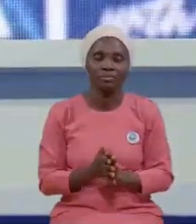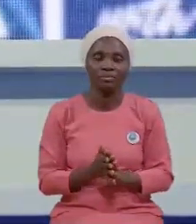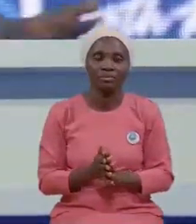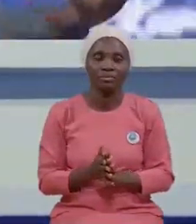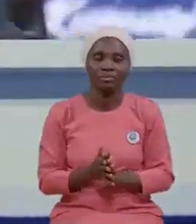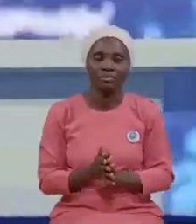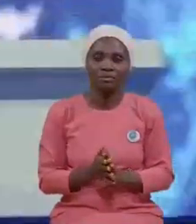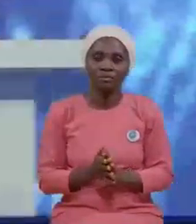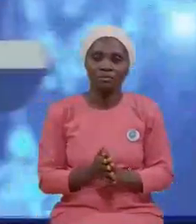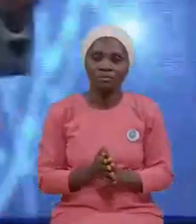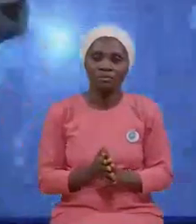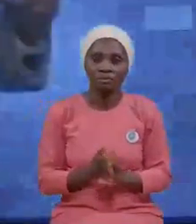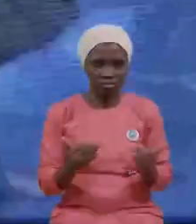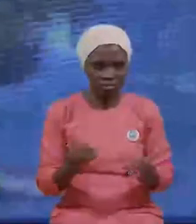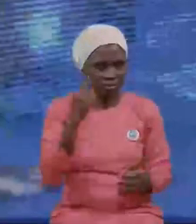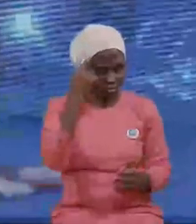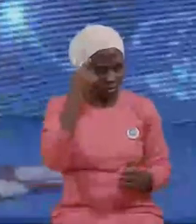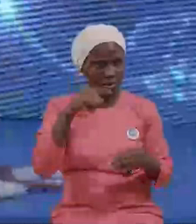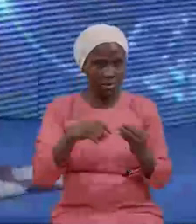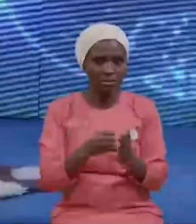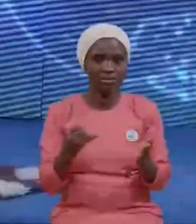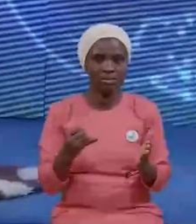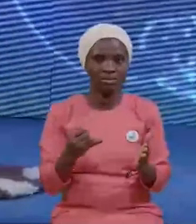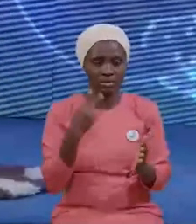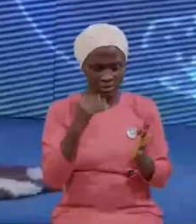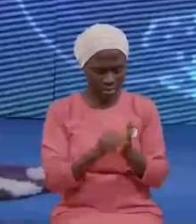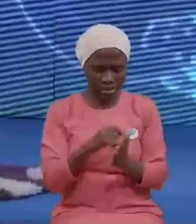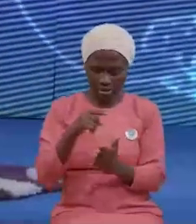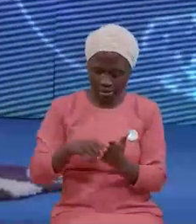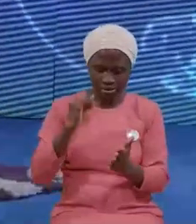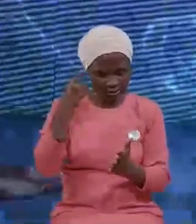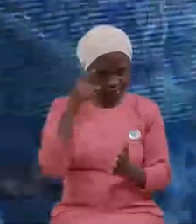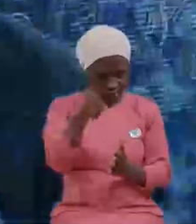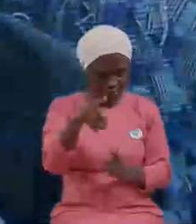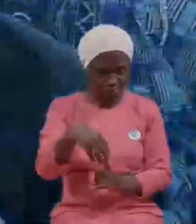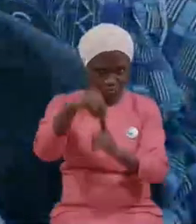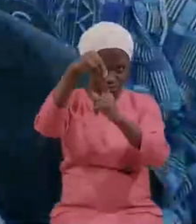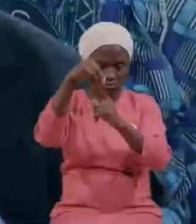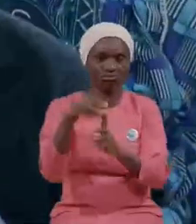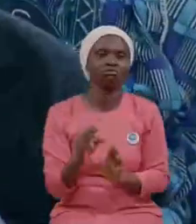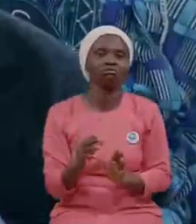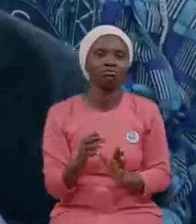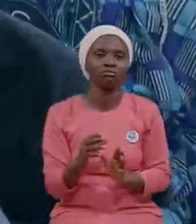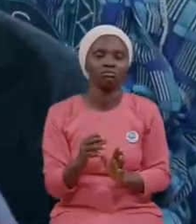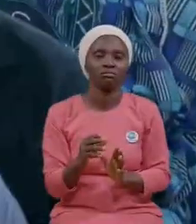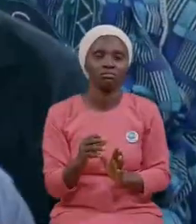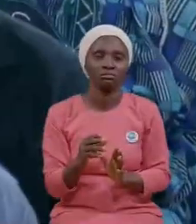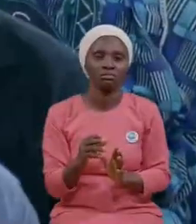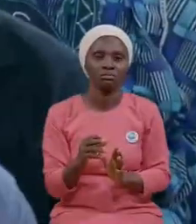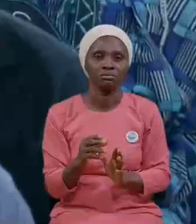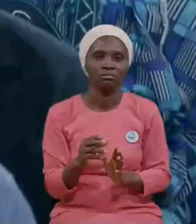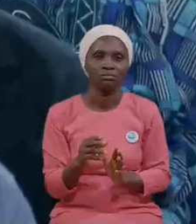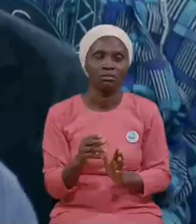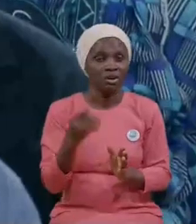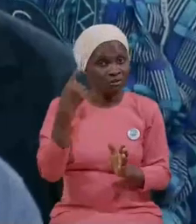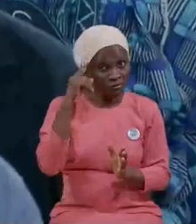Pensez à cela comme si ça vous, qu'on s'adresse en particulier pour vous, pour